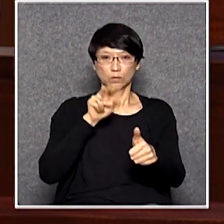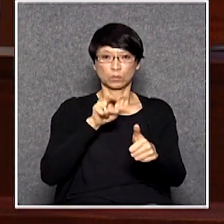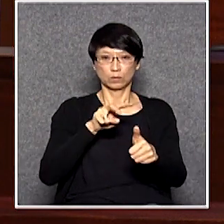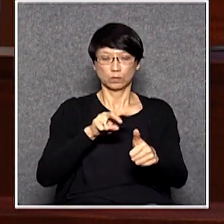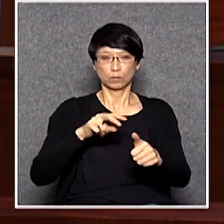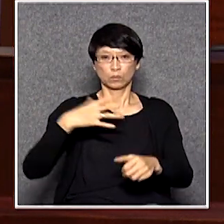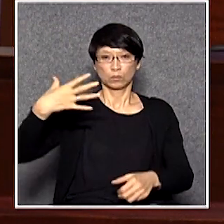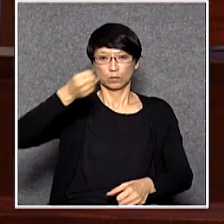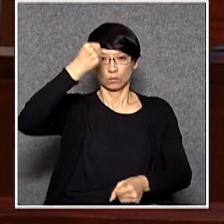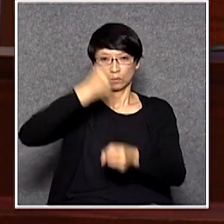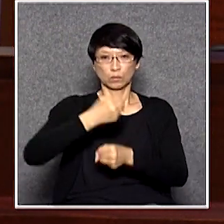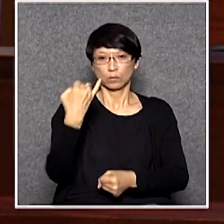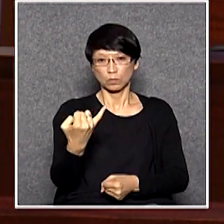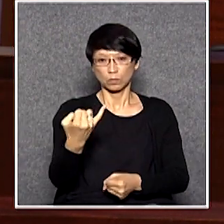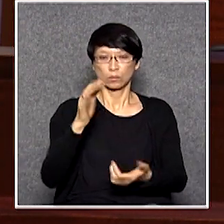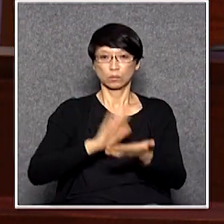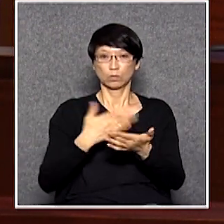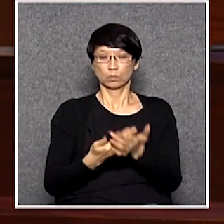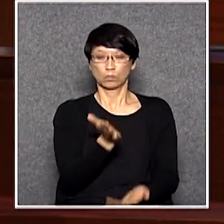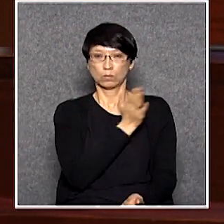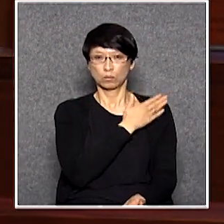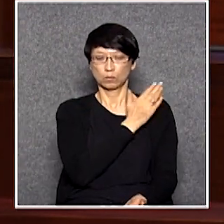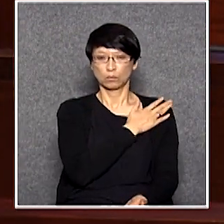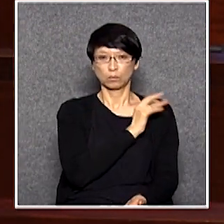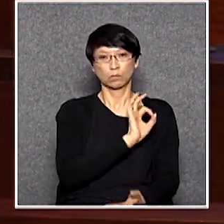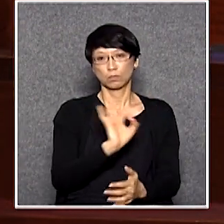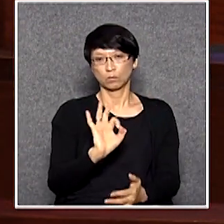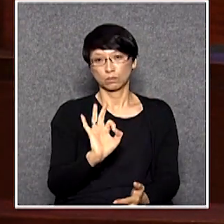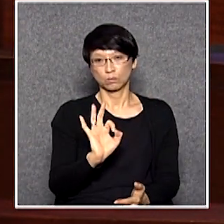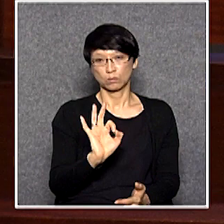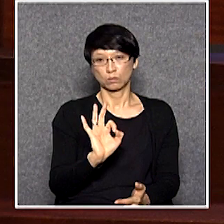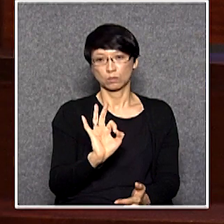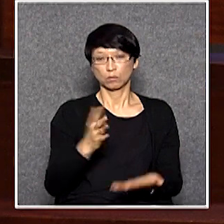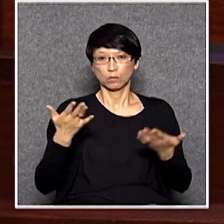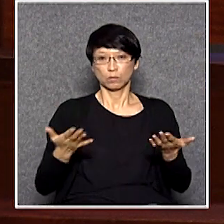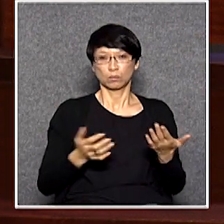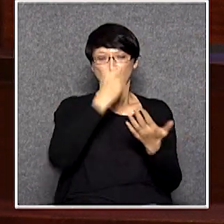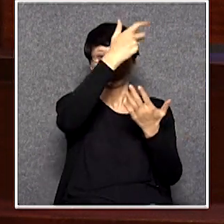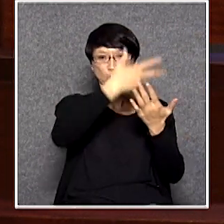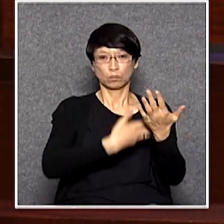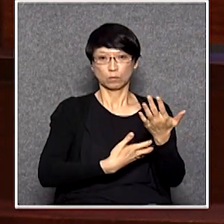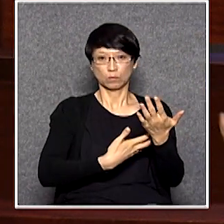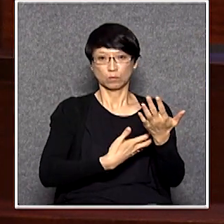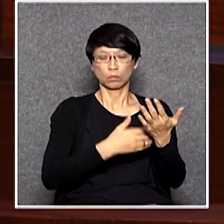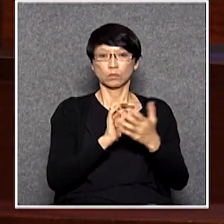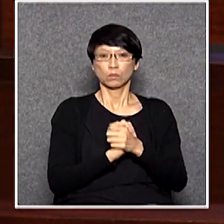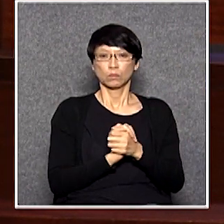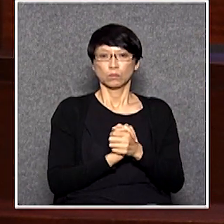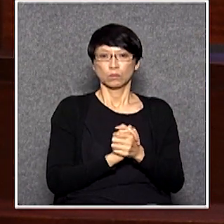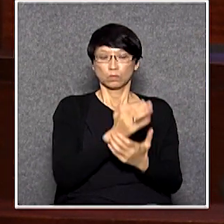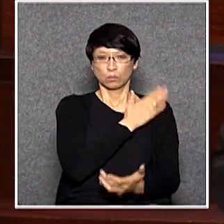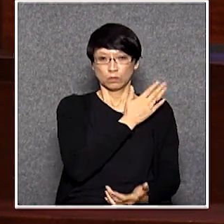職，但係冇人需要負責嘅，主席。喺而家嘅制度底下，冇人需要負責